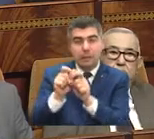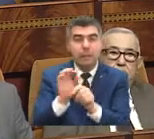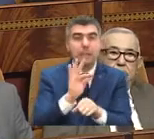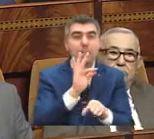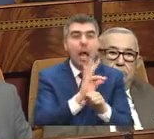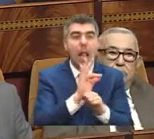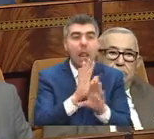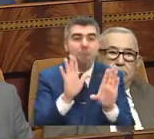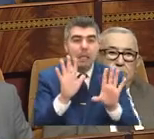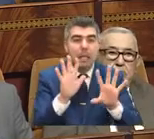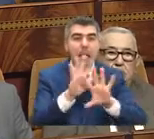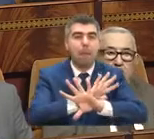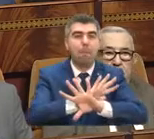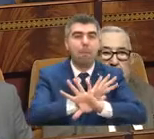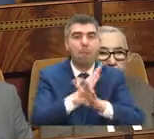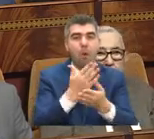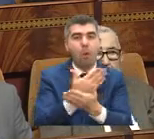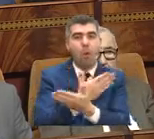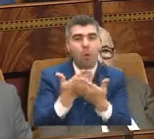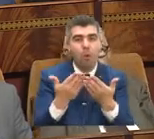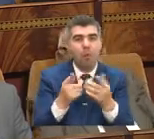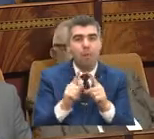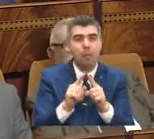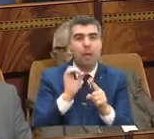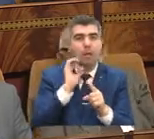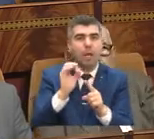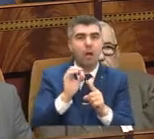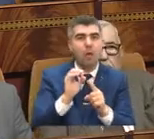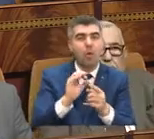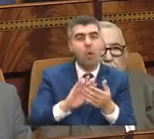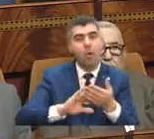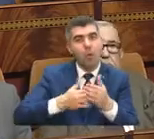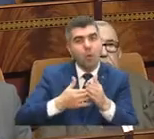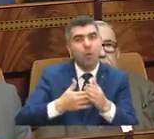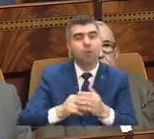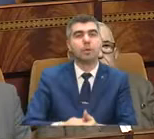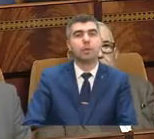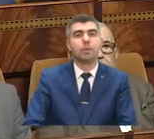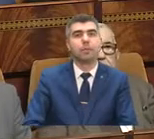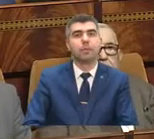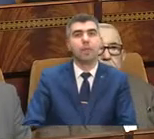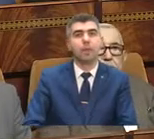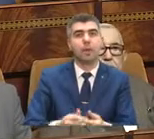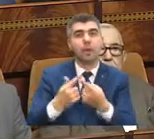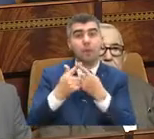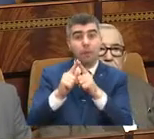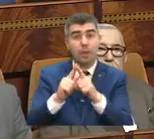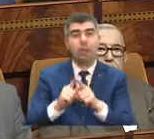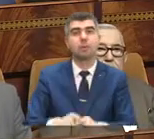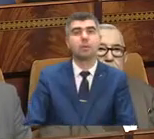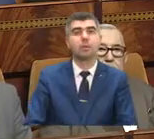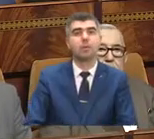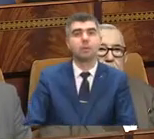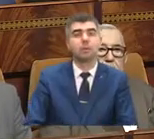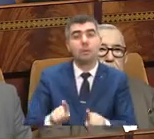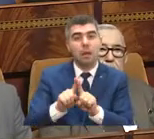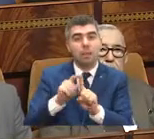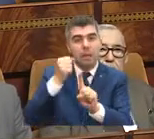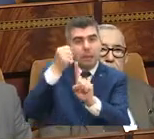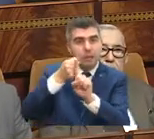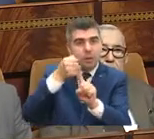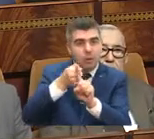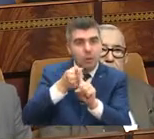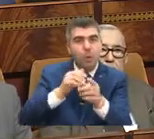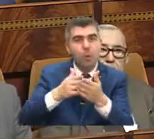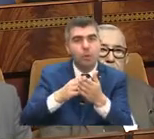المعادي للحياة، المعادي للإنسانية، بدءاً بالعودة والعمل على